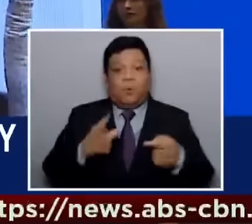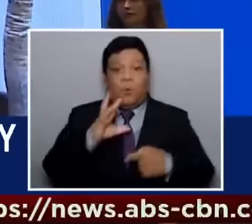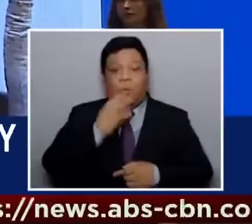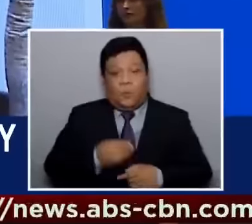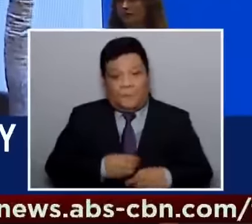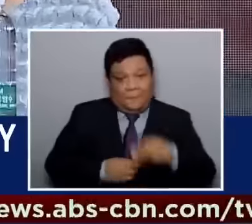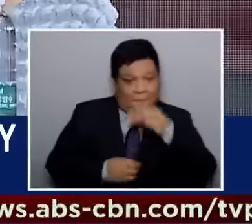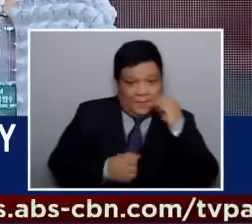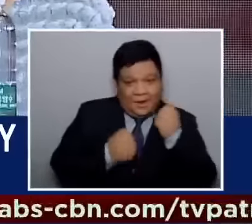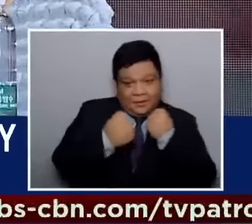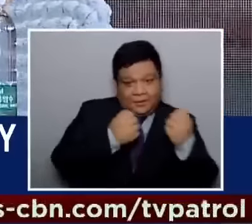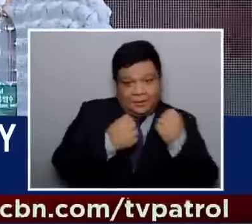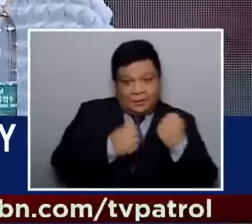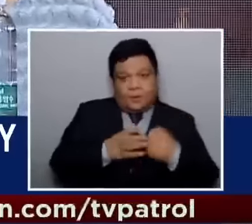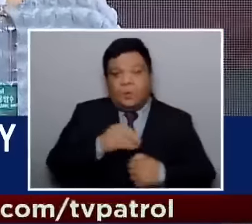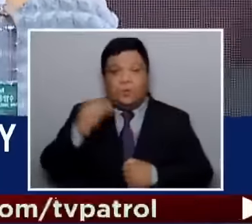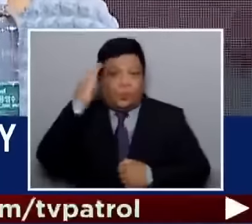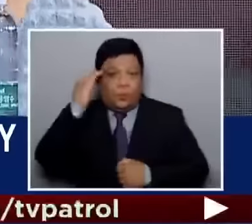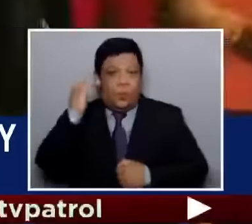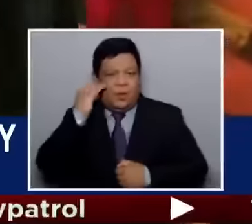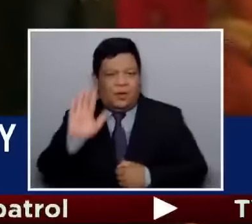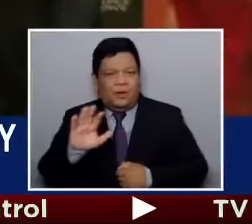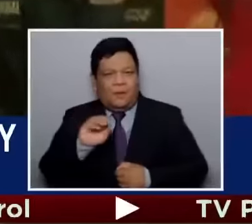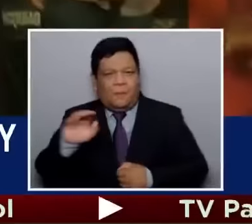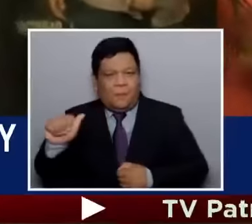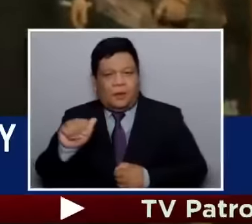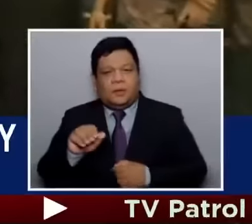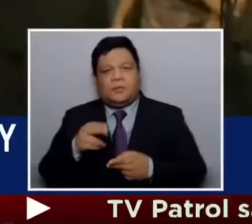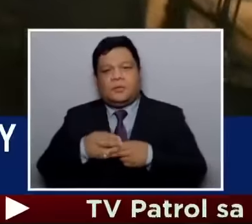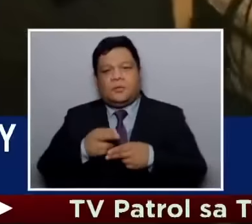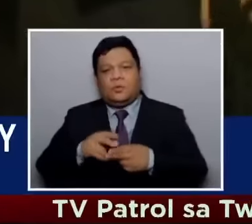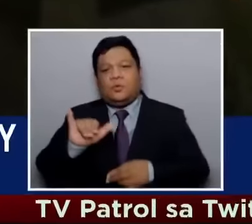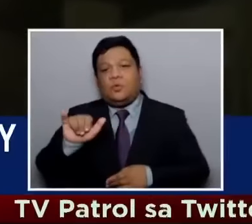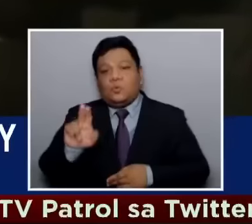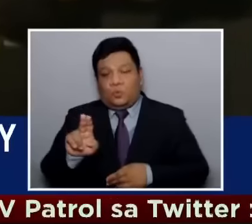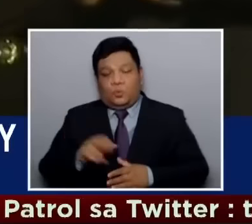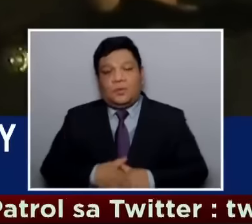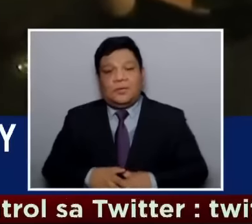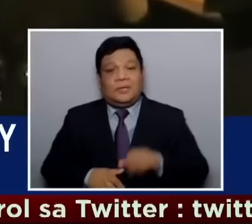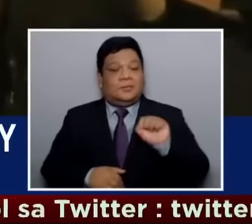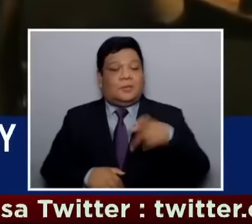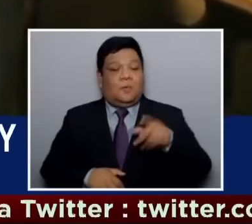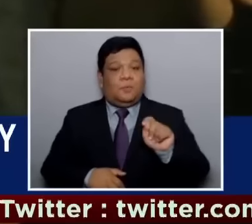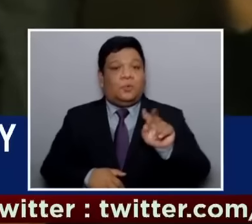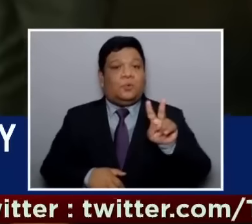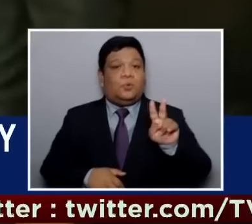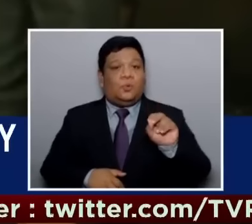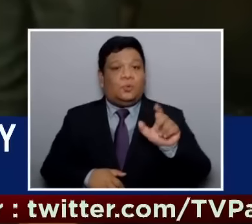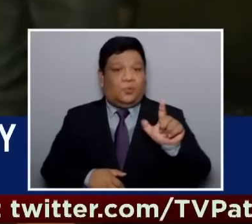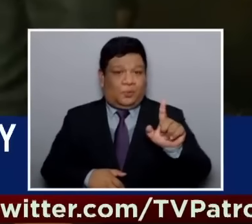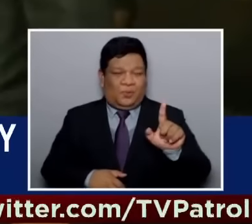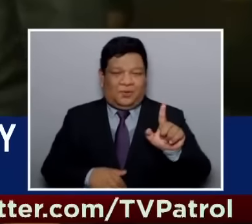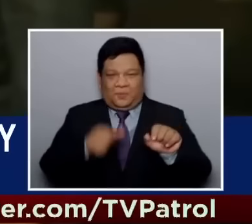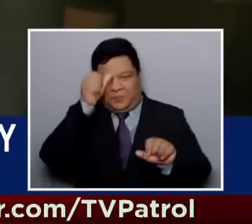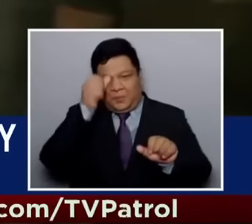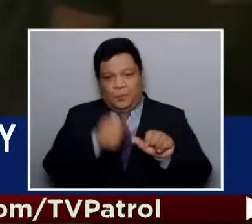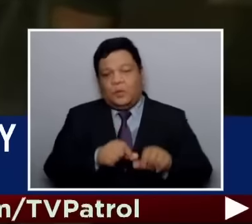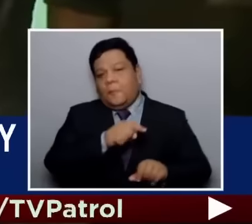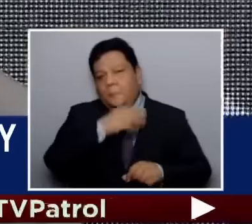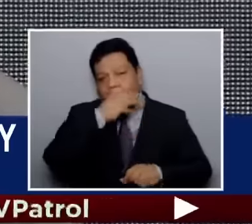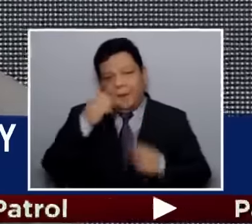Manny Pacquiao at Korean fighter DKU. Setyembre 2021 nang ianunso ni Pacquiao ang kanyang pagre-retiro